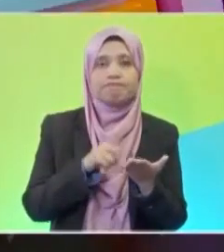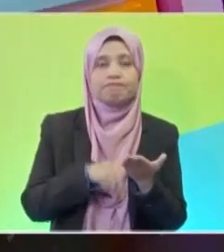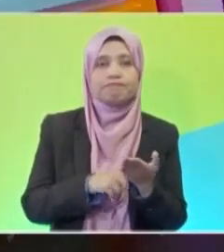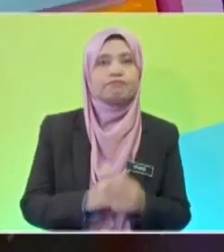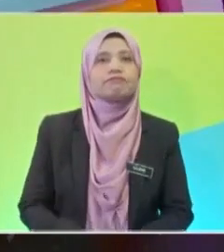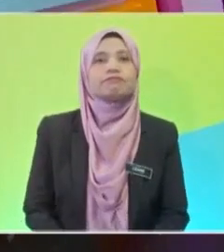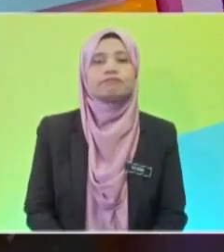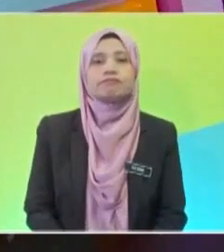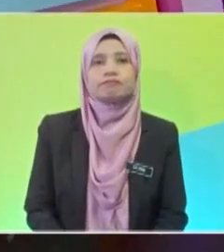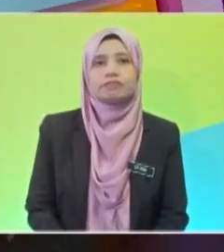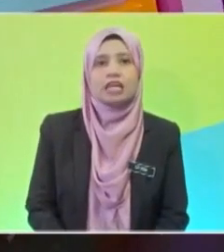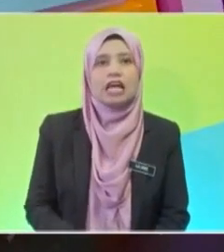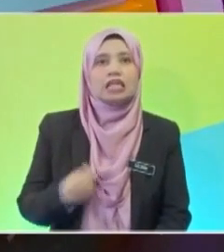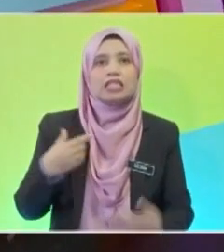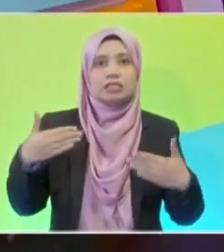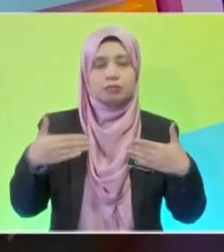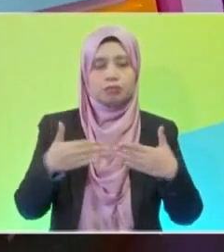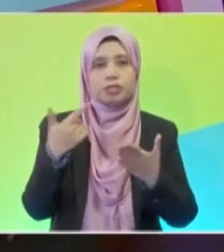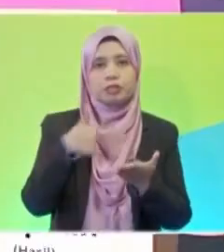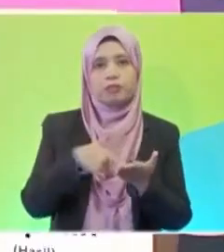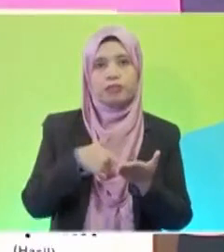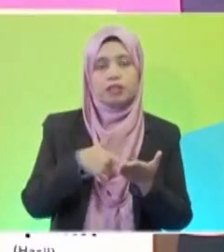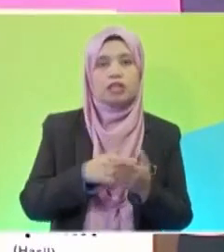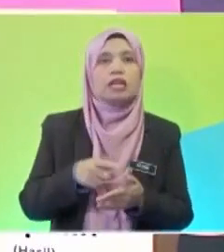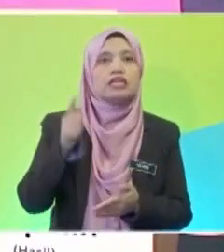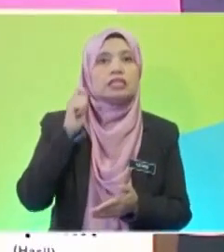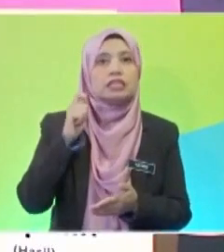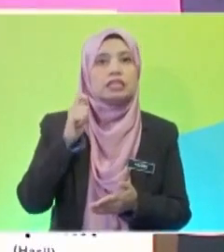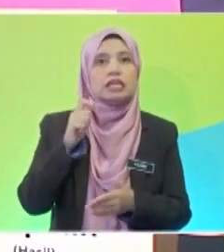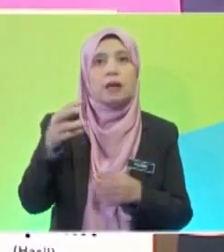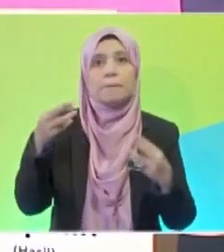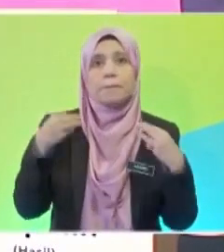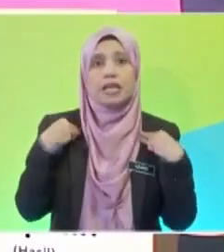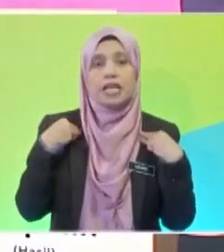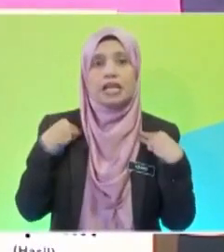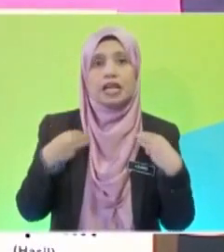kasih Nisa. Kita sambung lagi Nisa. Yeah. Sebentar tadi milikan tunggal dan perkongsian.